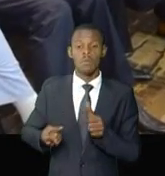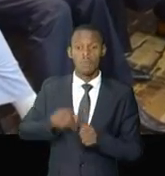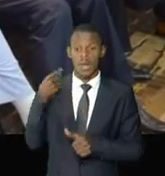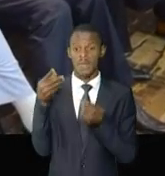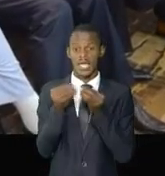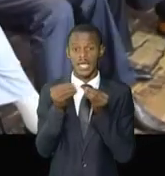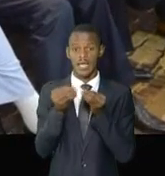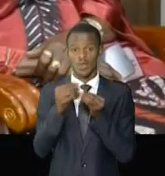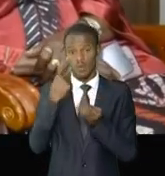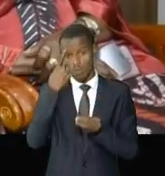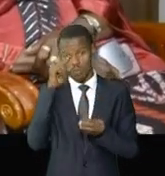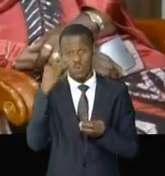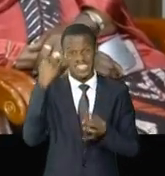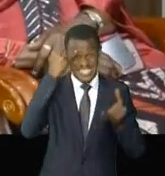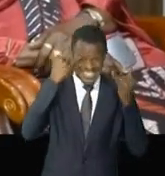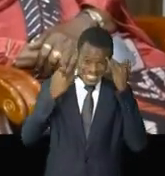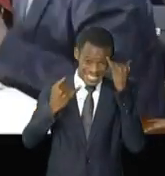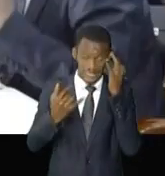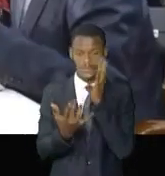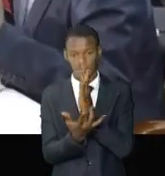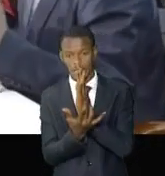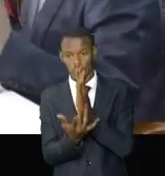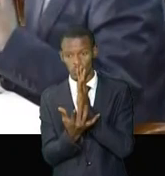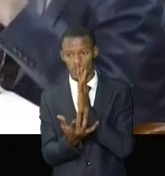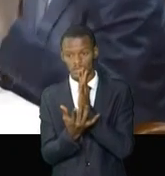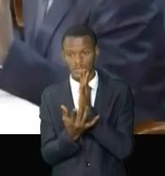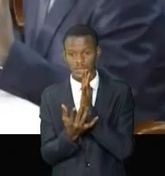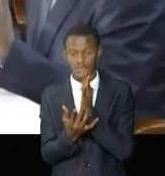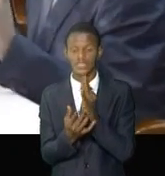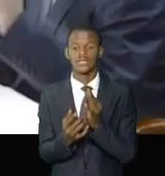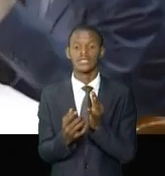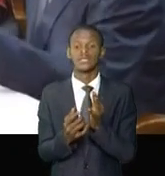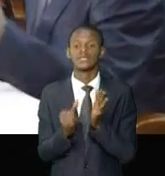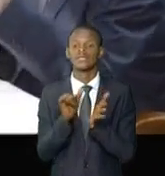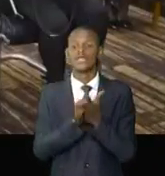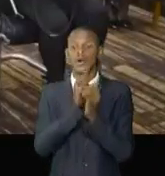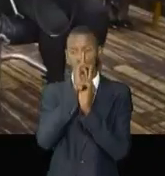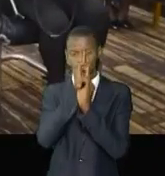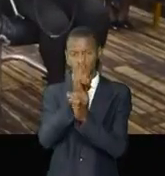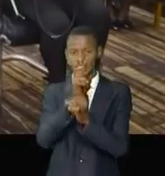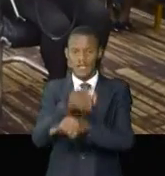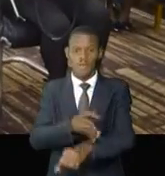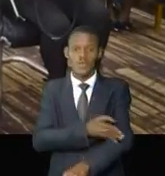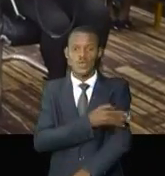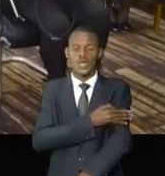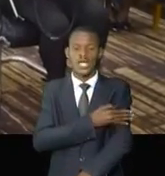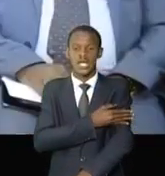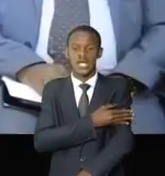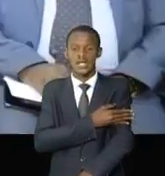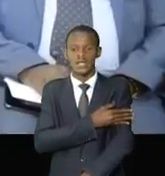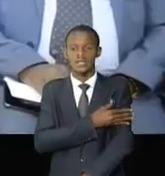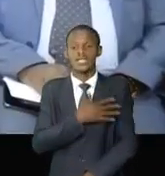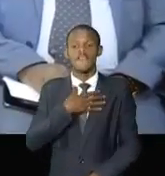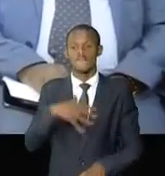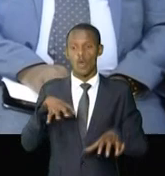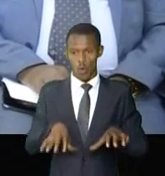l'innovation technologique. Ces rendez-vous scientifiques visent à redorer l'image de la RDC, présenter les opportunités industrielles